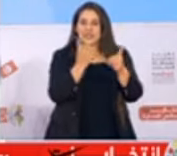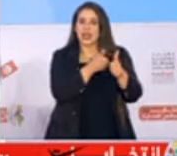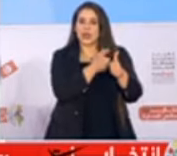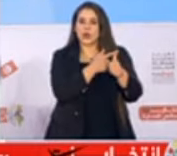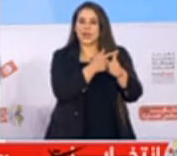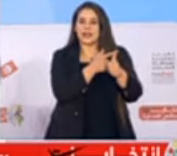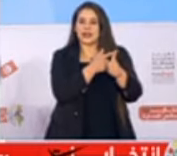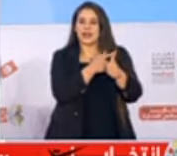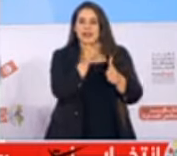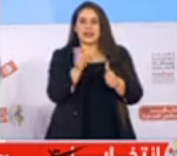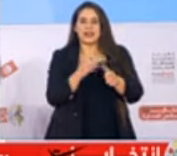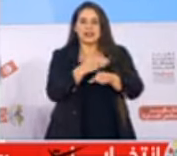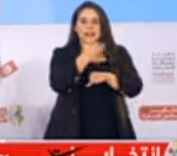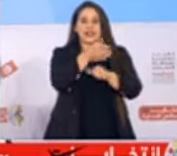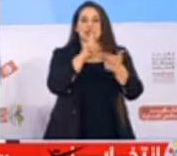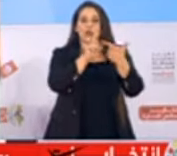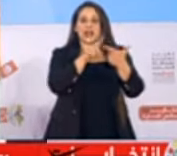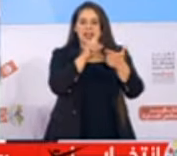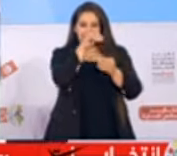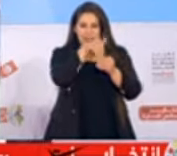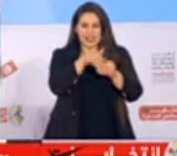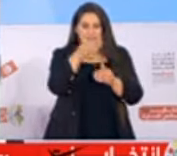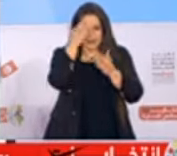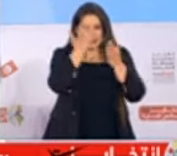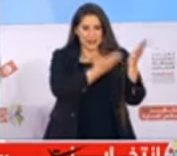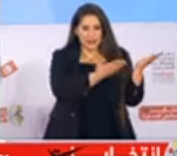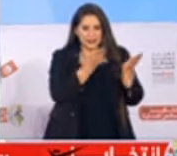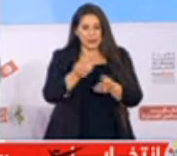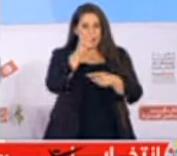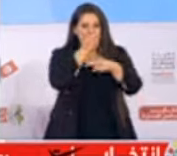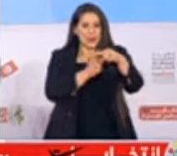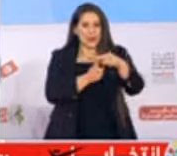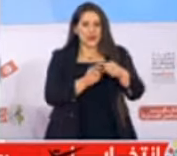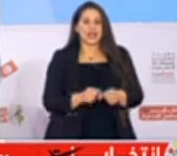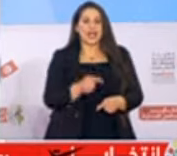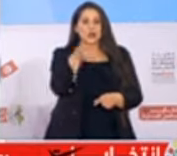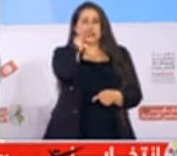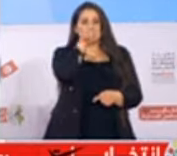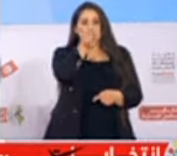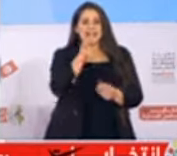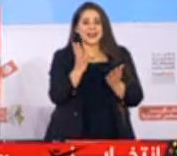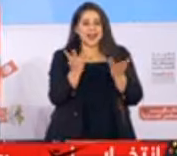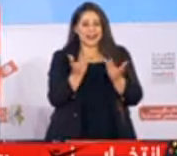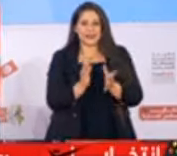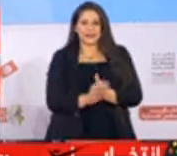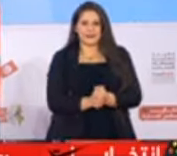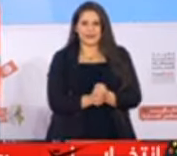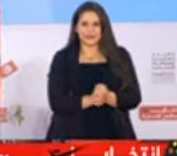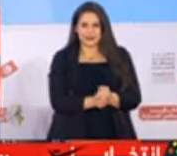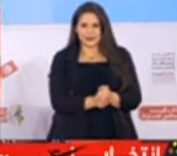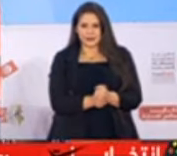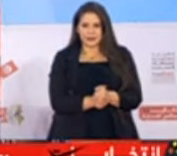للانتخابات الدور الثاني. مرحبا بكم مرة أخرى، وعلى ذمتكم إذا كان فما سؤال أو استفسار. شكرا.